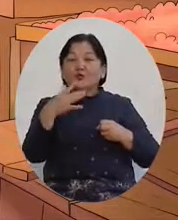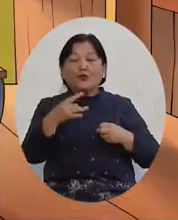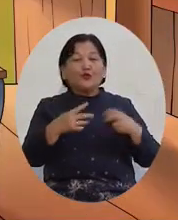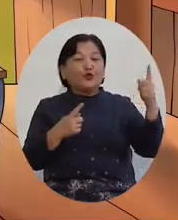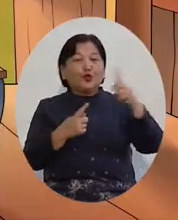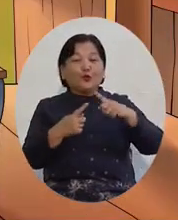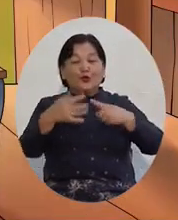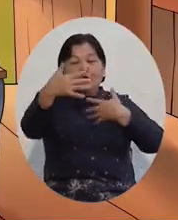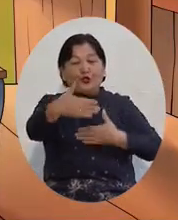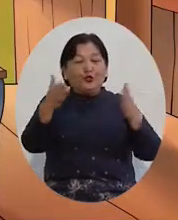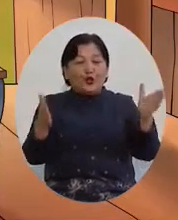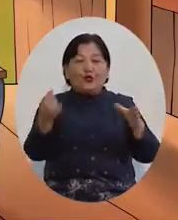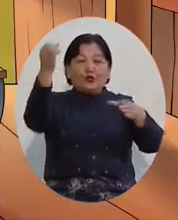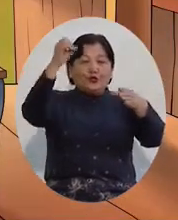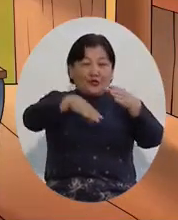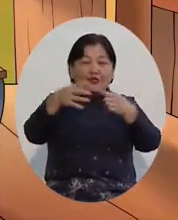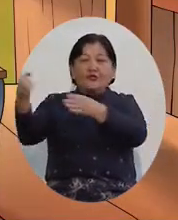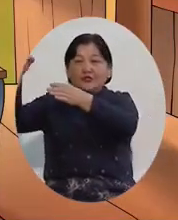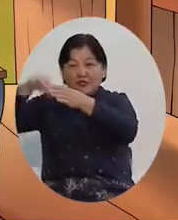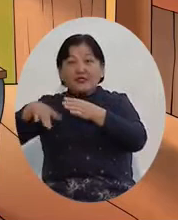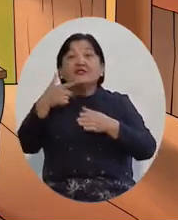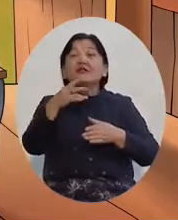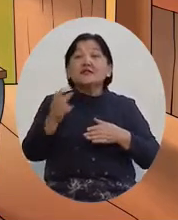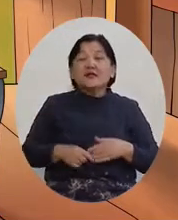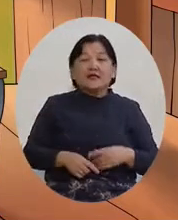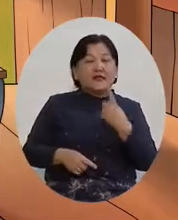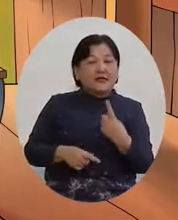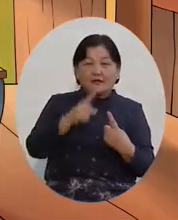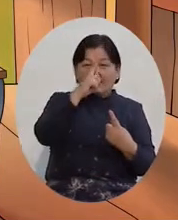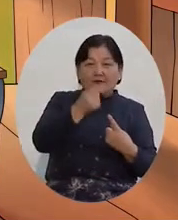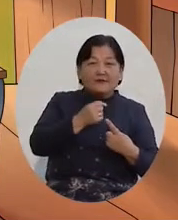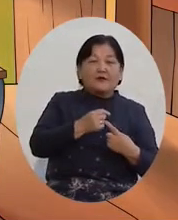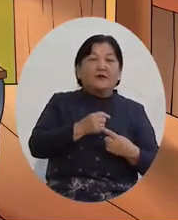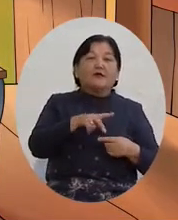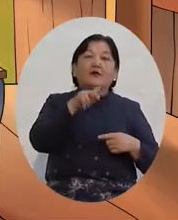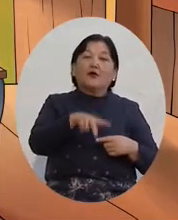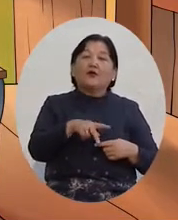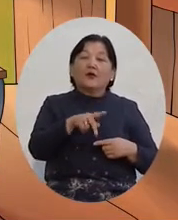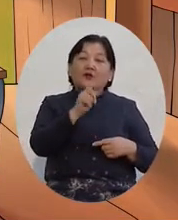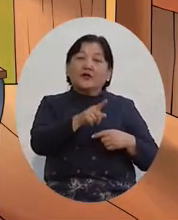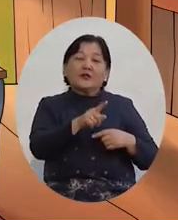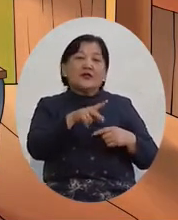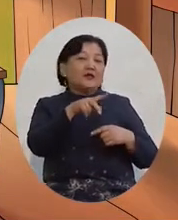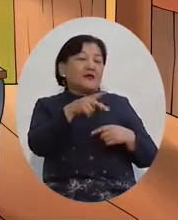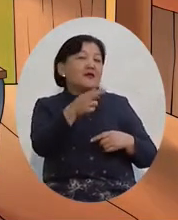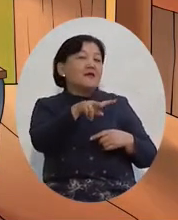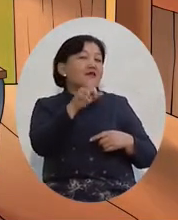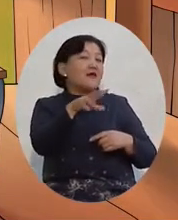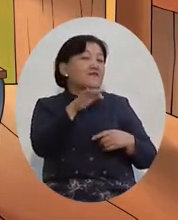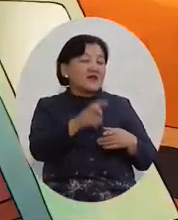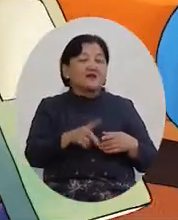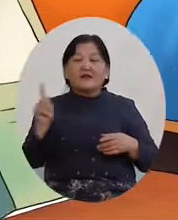хийжээ. Хоёр дотны нэгийг нь ламтан, нөгөөдхийг нь хулгайч дээрэмчид